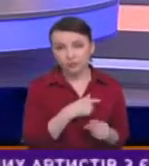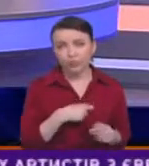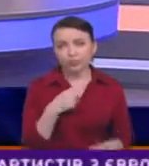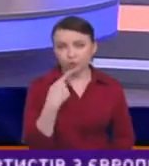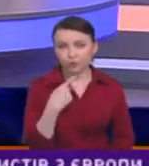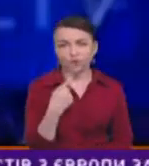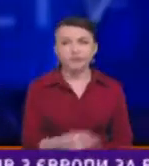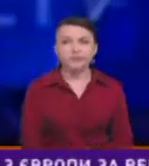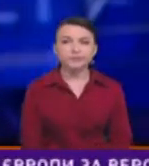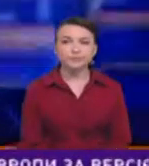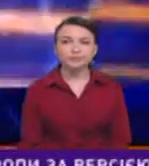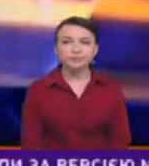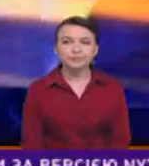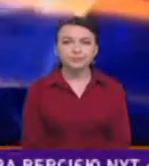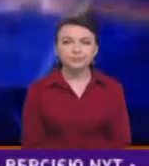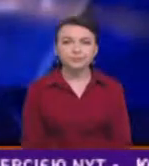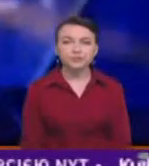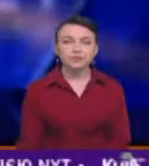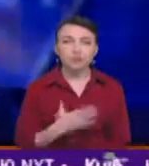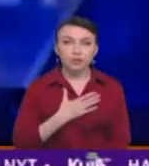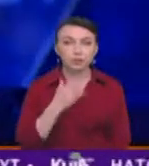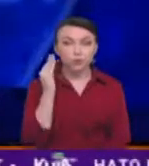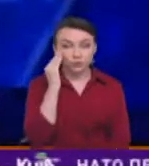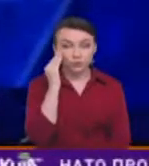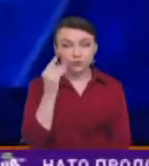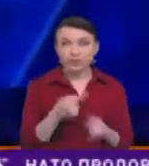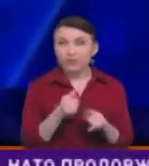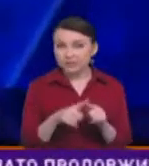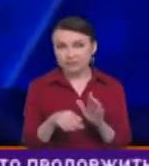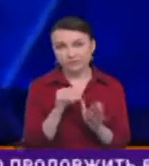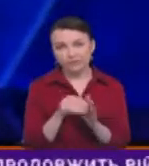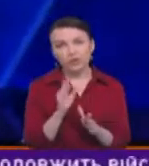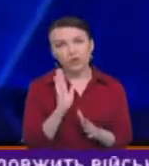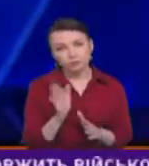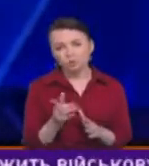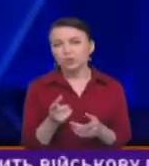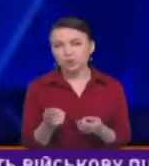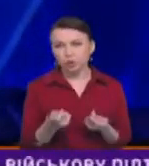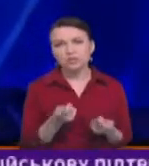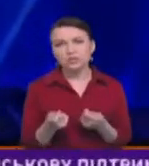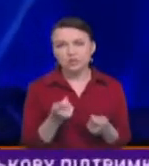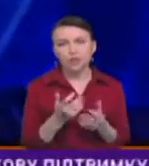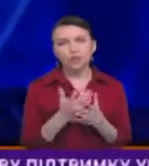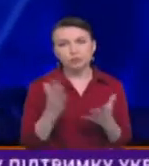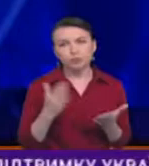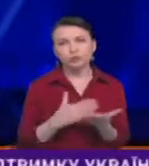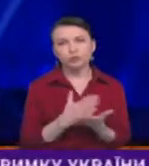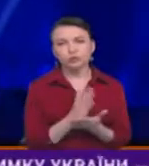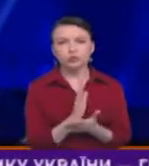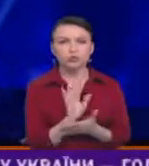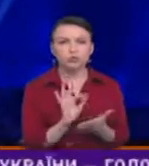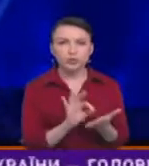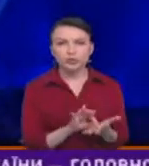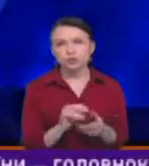Да. Хоча... На мою думку, на цих виборах все ж таки будуть керуватися більше політичною доцільністю,